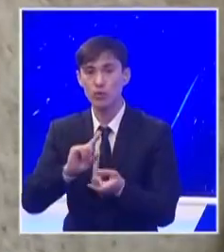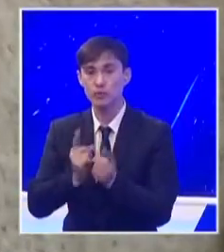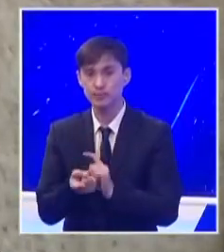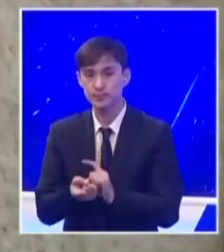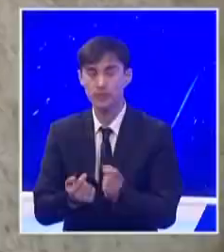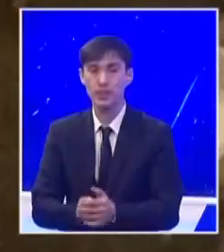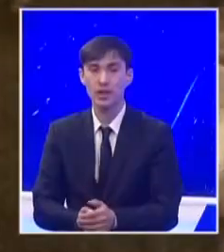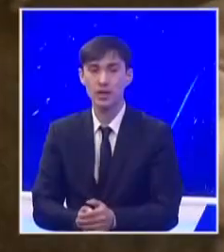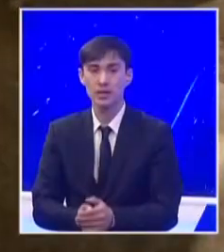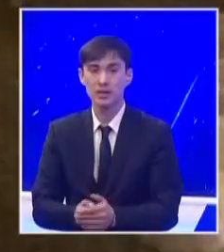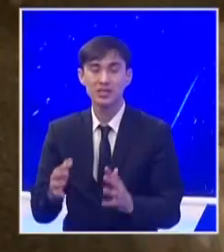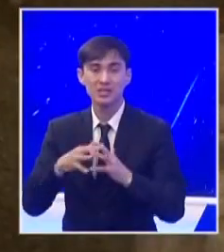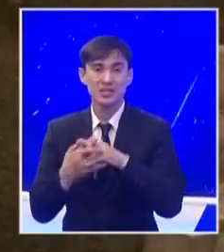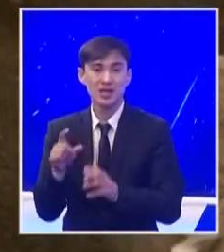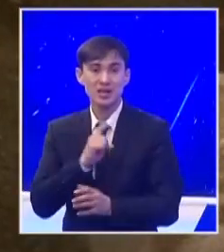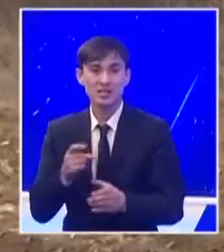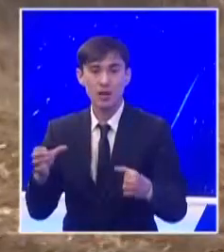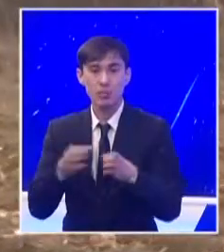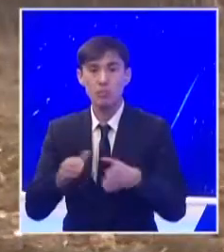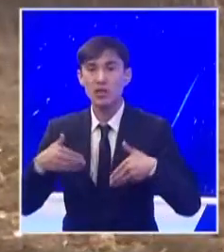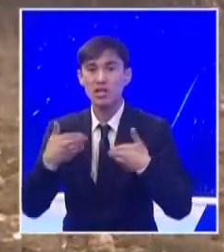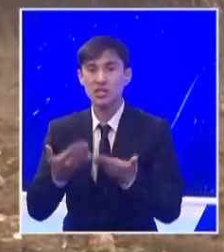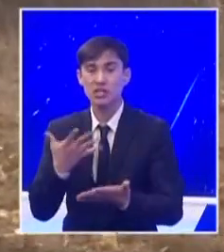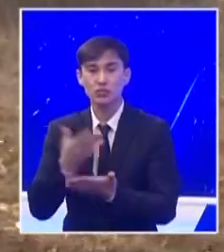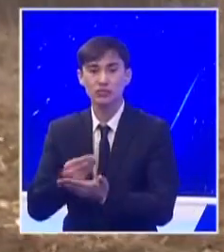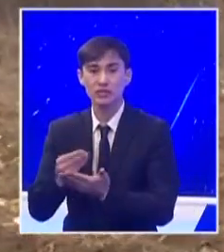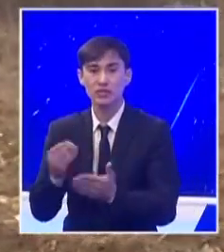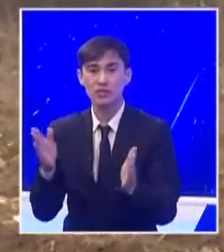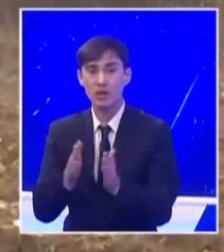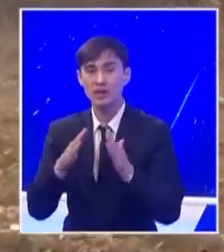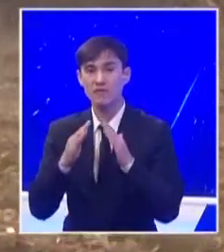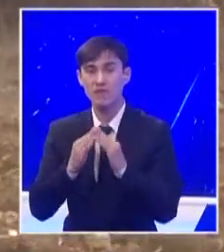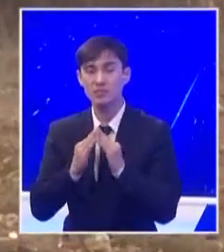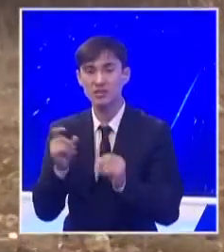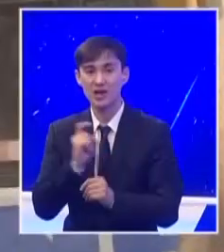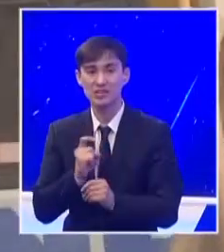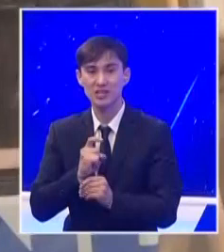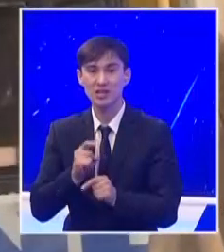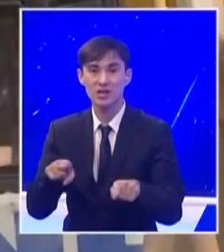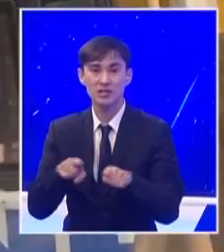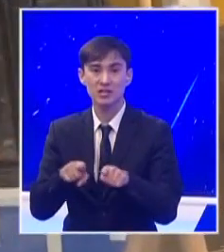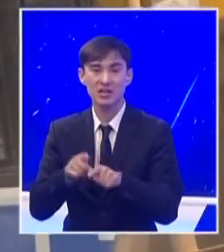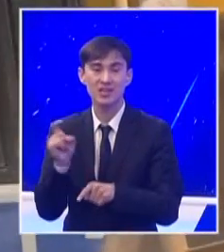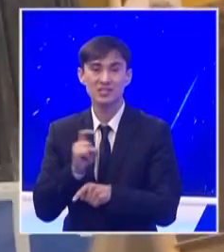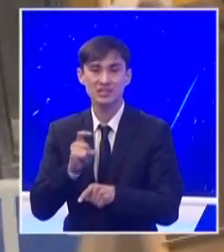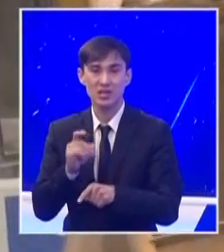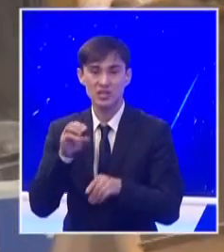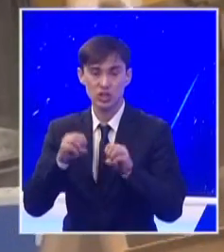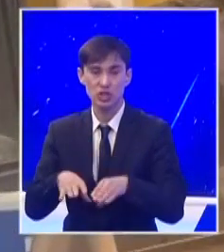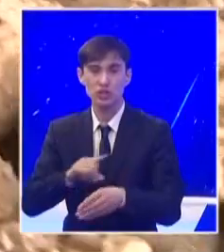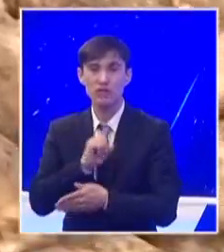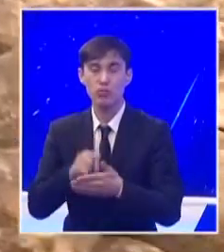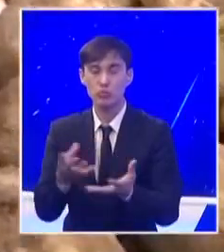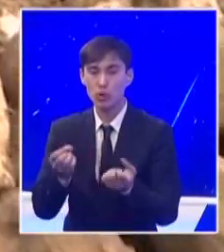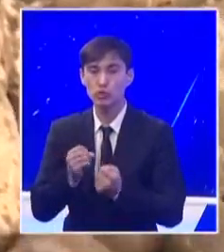Объединяться в сельскохозяйственные кооперативы предложили собственникам небольших фермерских хозяйств. Таким образом, для многих крестьян решится вопрос получения